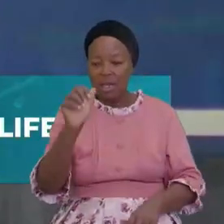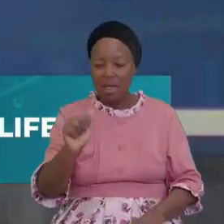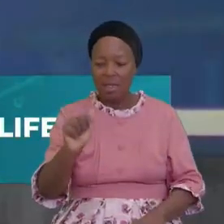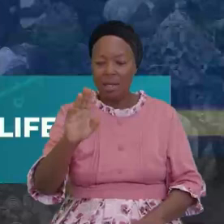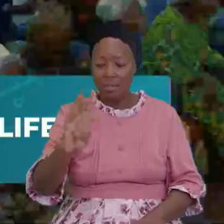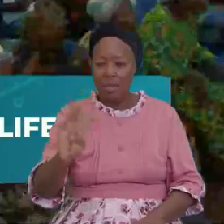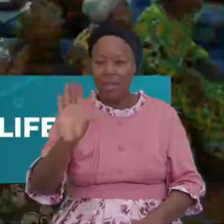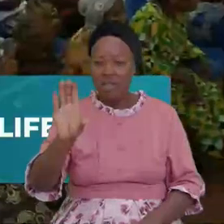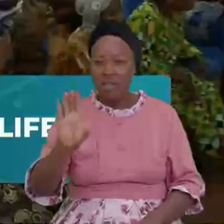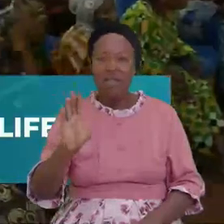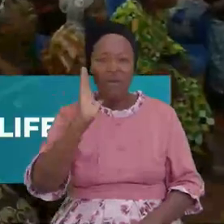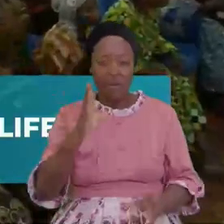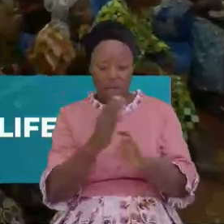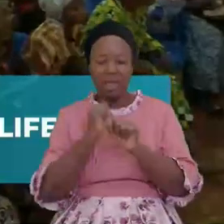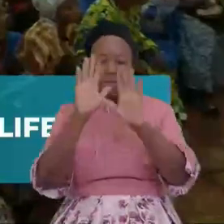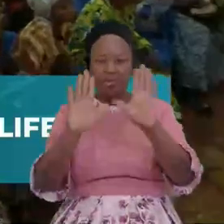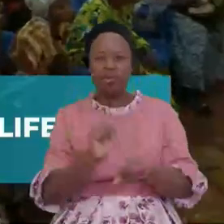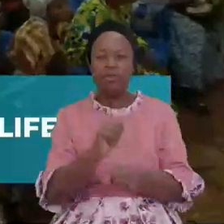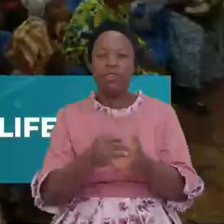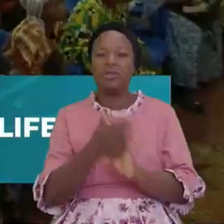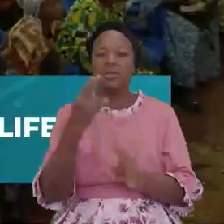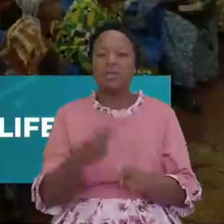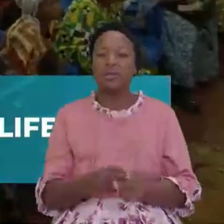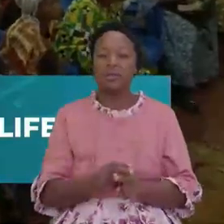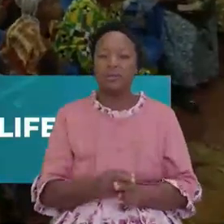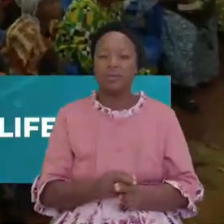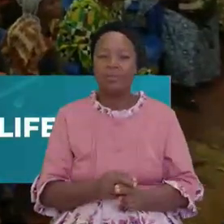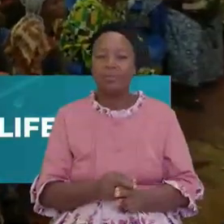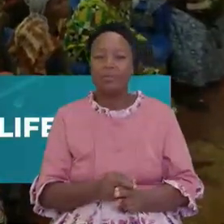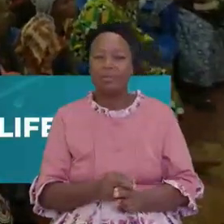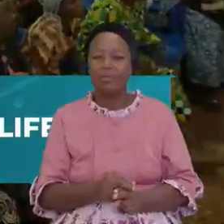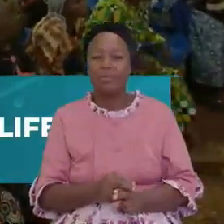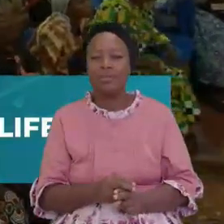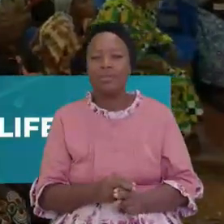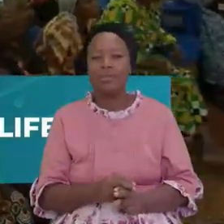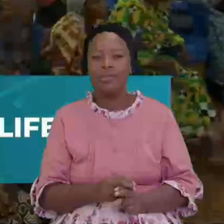Quiconque peut prononcer ABC peut recevoir un miracle.